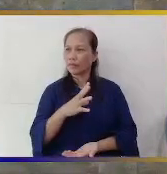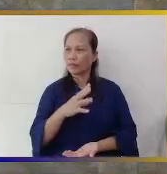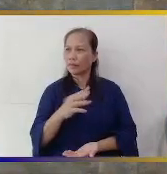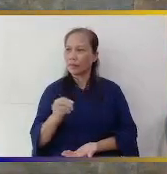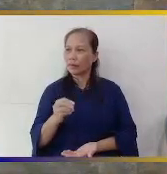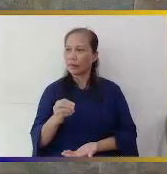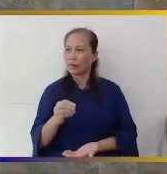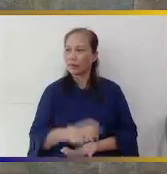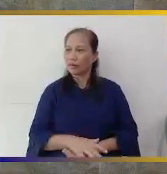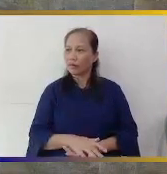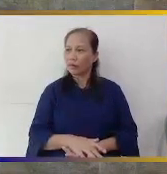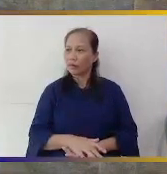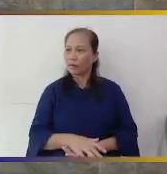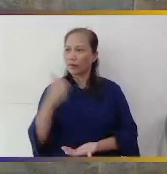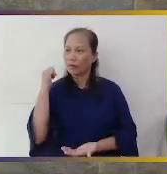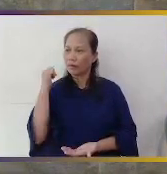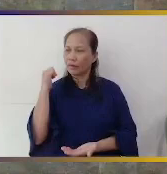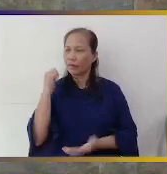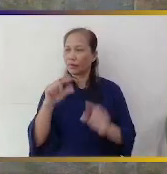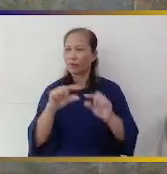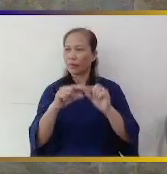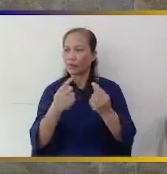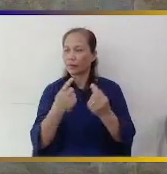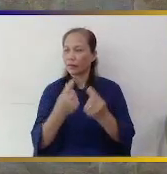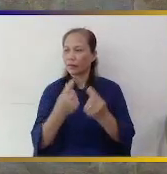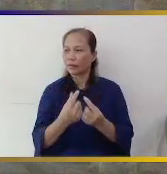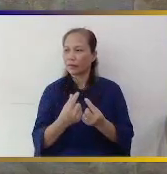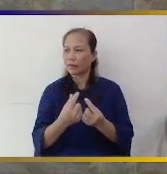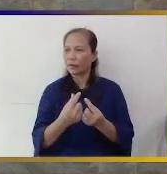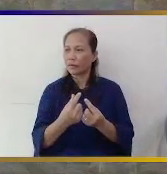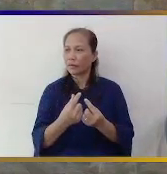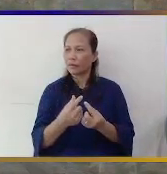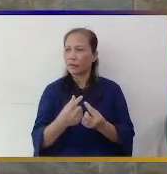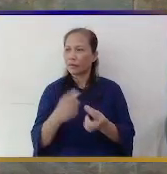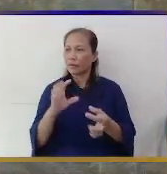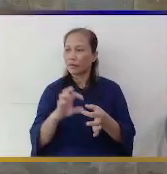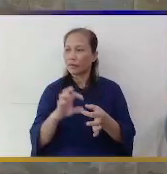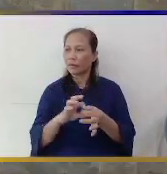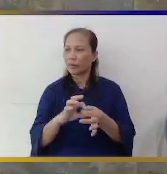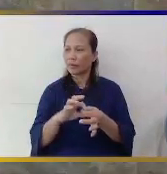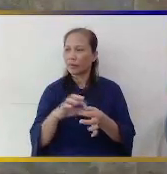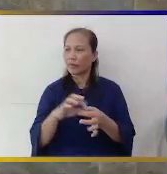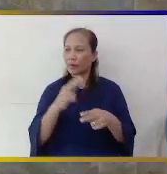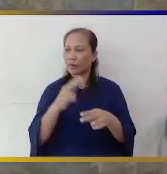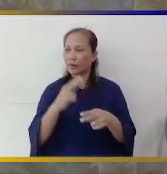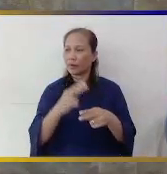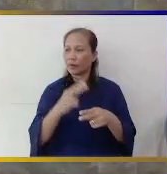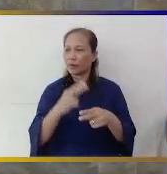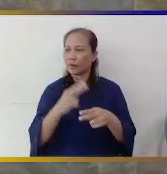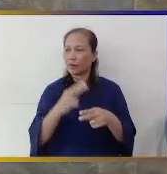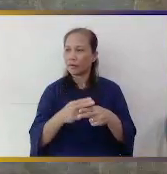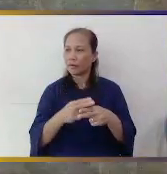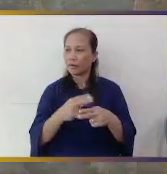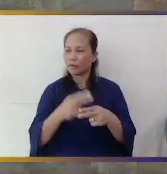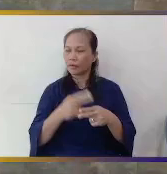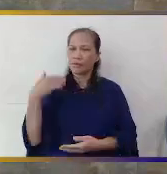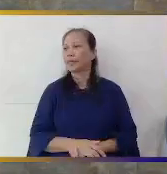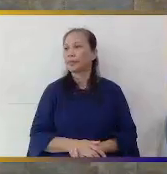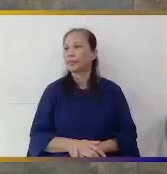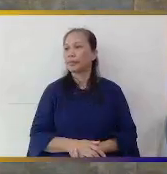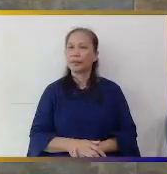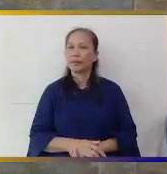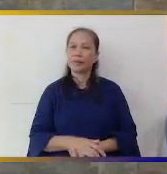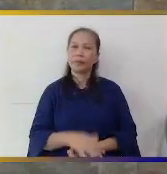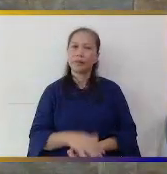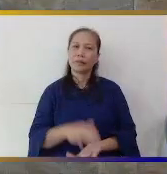waldenses all right Actually Binigay ko na po ito sa inyo ah nung mga nakaraang nakaraang Sunday pa natin and then ni-review